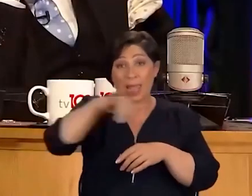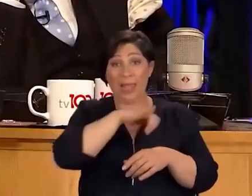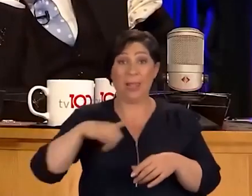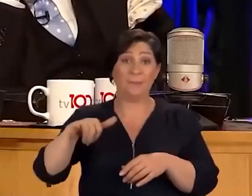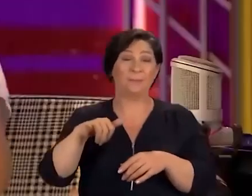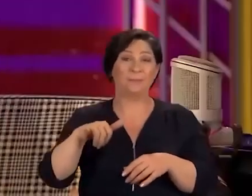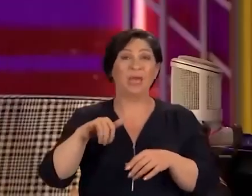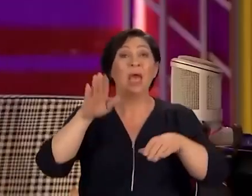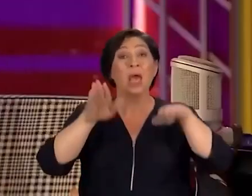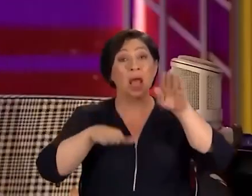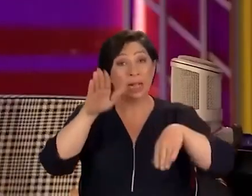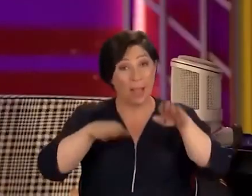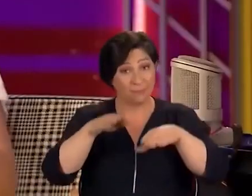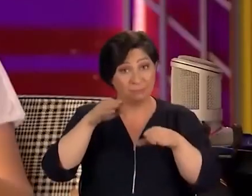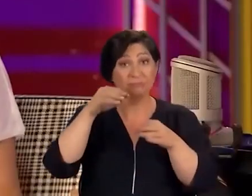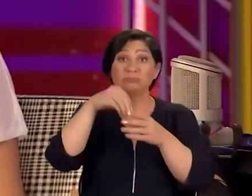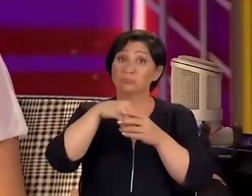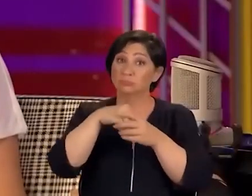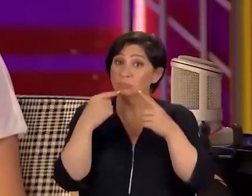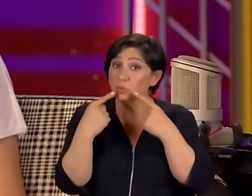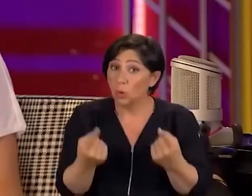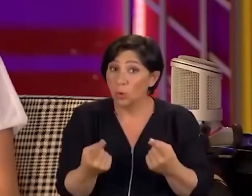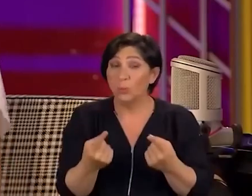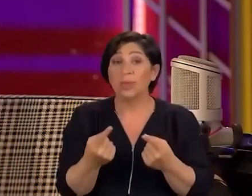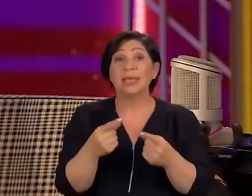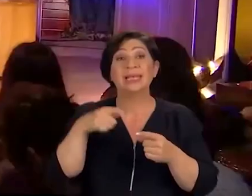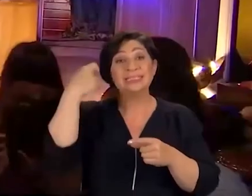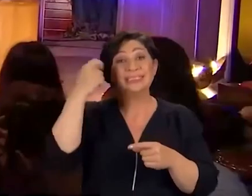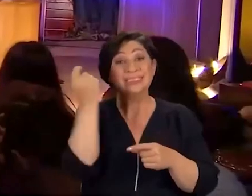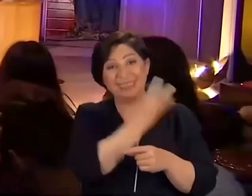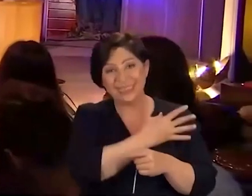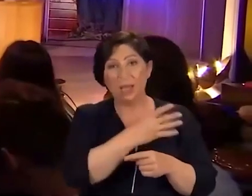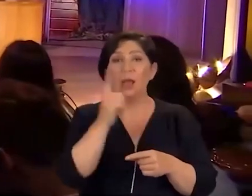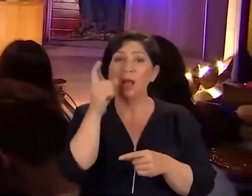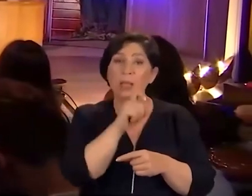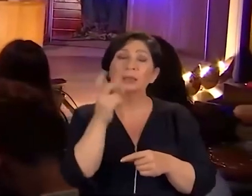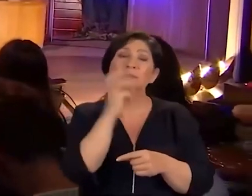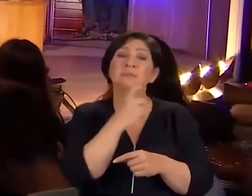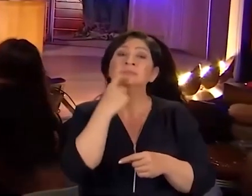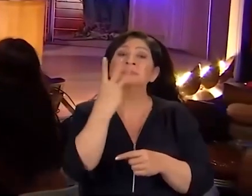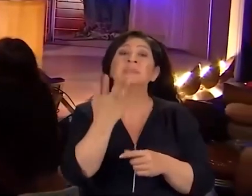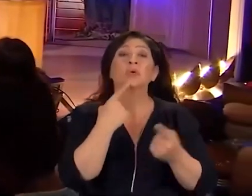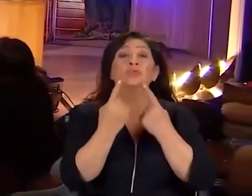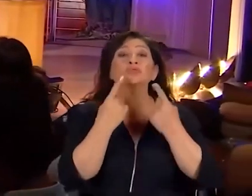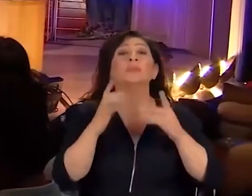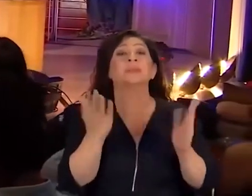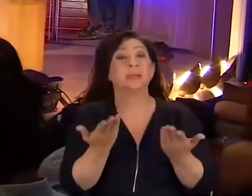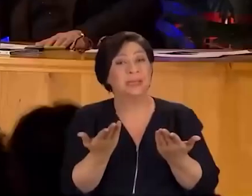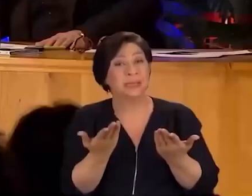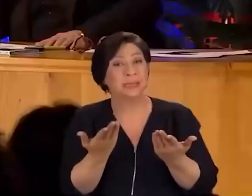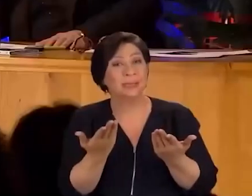için söylüyorum. Reklam sektöründeki arkadaşlar için söylüyorum. Dizilerde zaten aylarca, yıllarca diziler konuşulmadı mı işte.